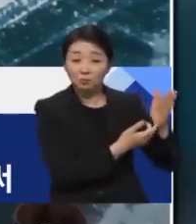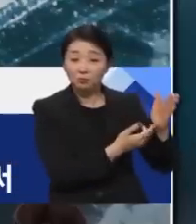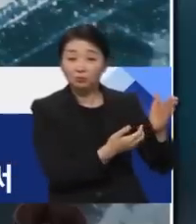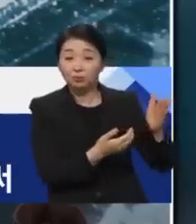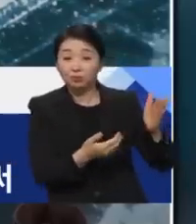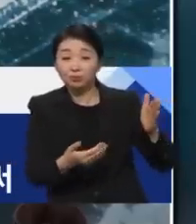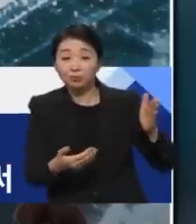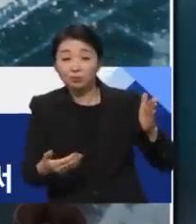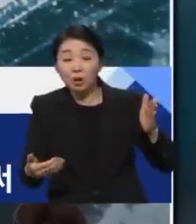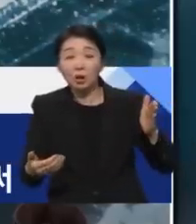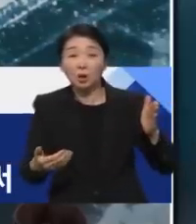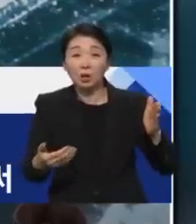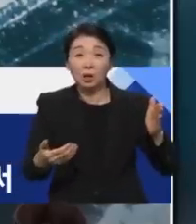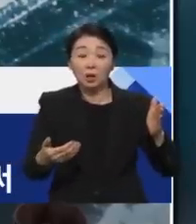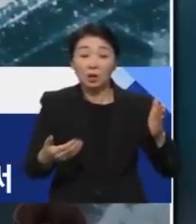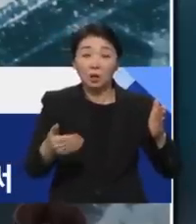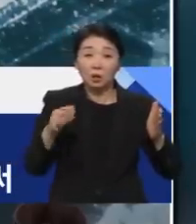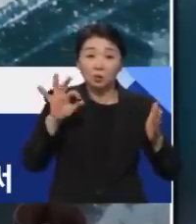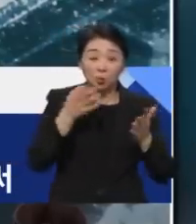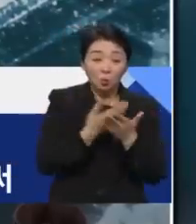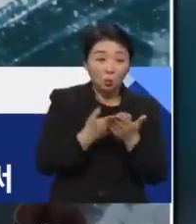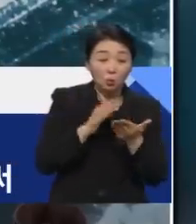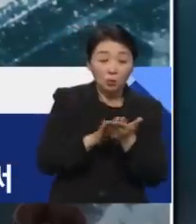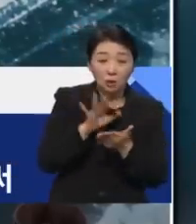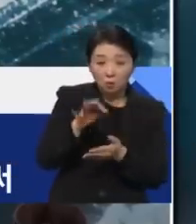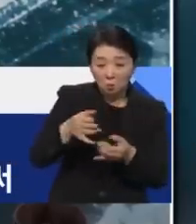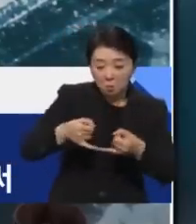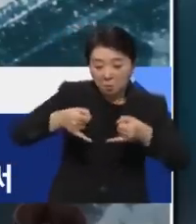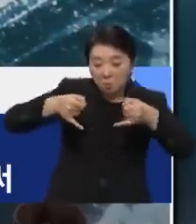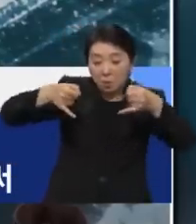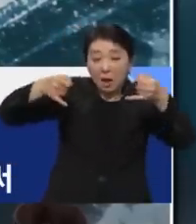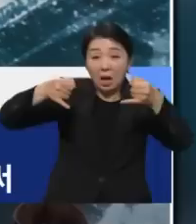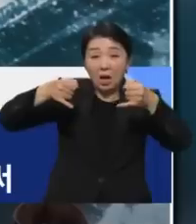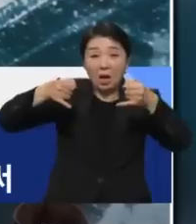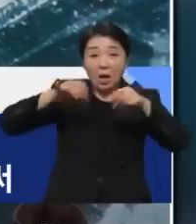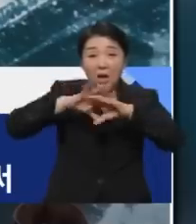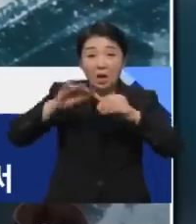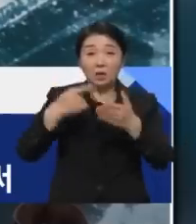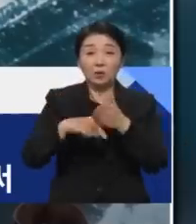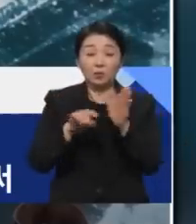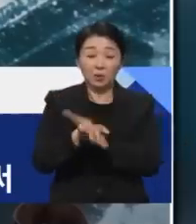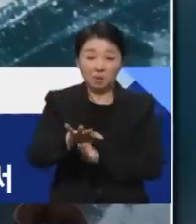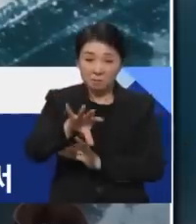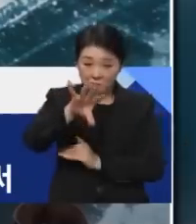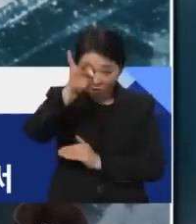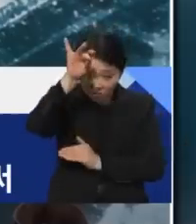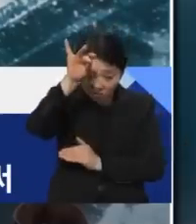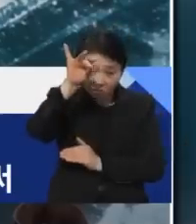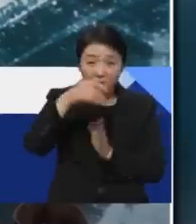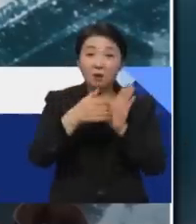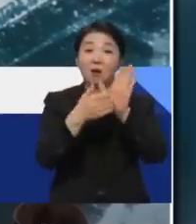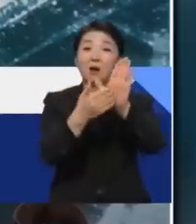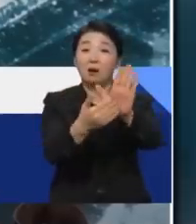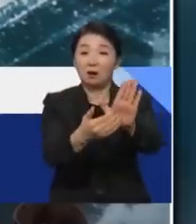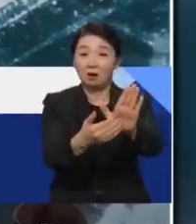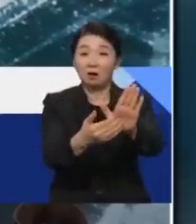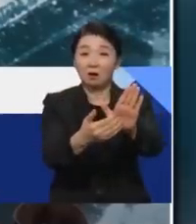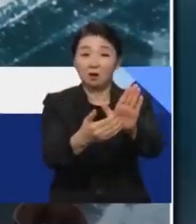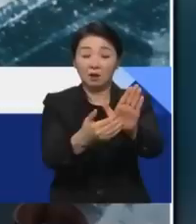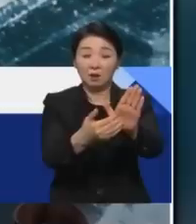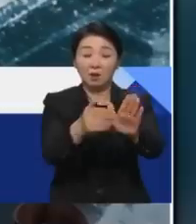그 공사의 채무를 해결하기 위한 선제적 대응 조치로서 그 채권